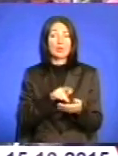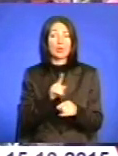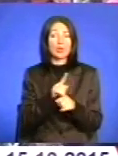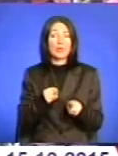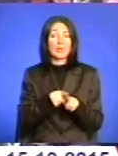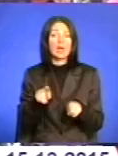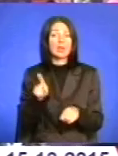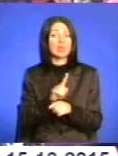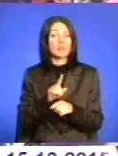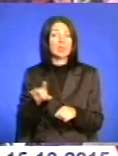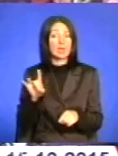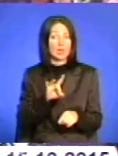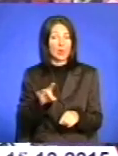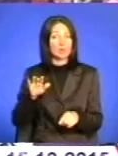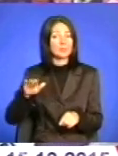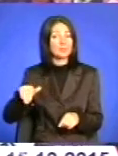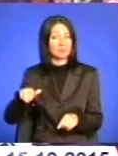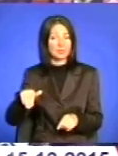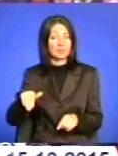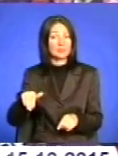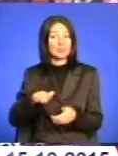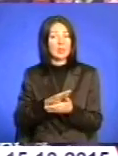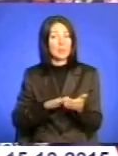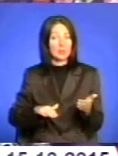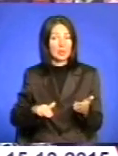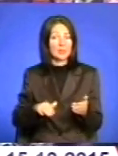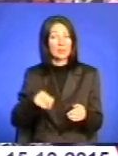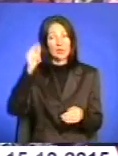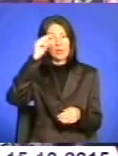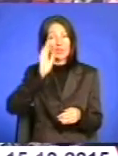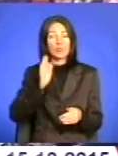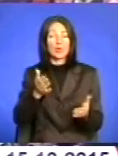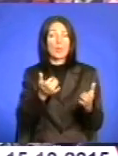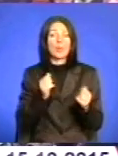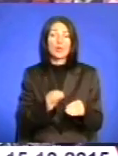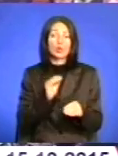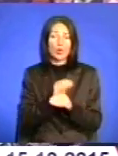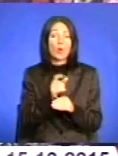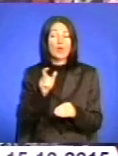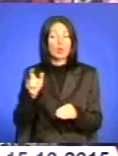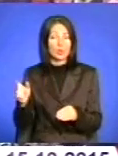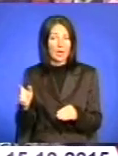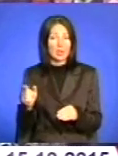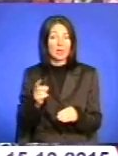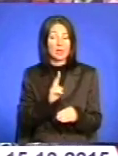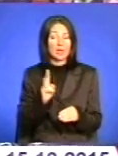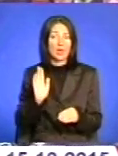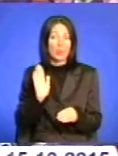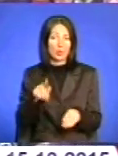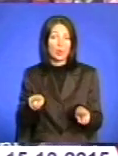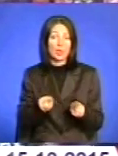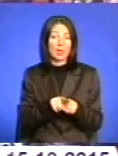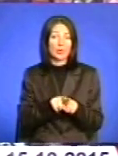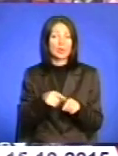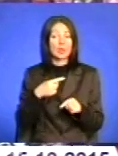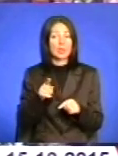Тернопільський район. В подальшому, навчанні ми будемо набирати додаткових людей, які будуть також